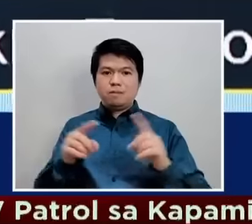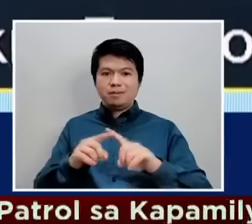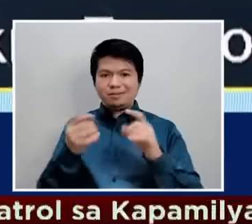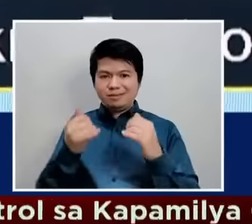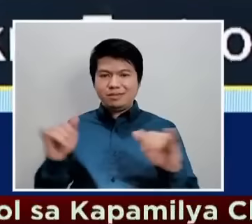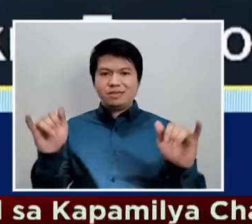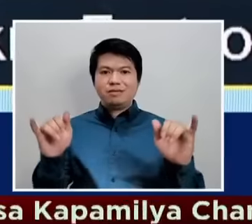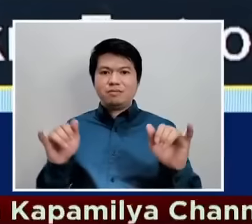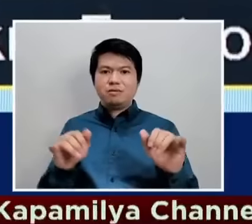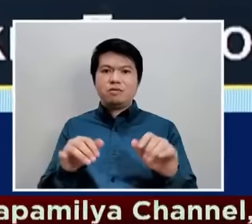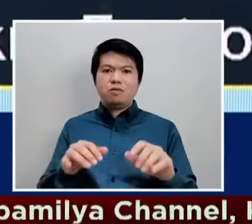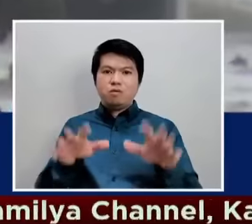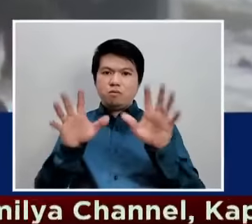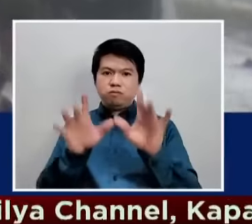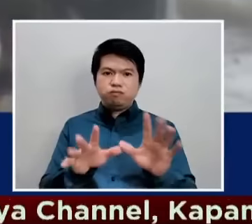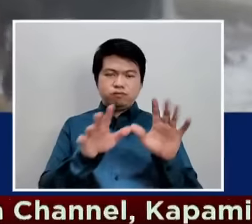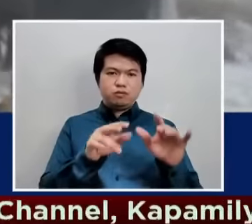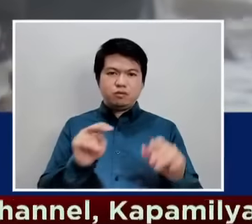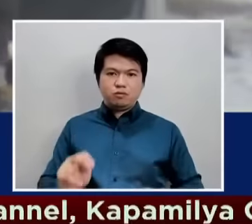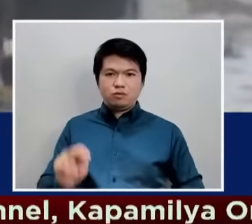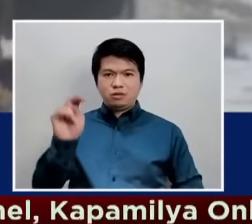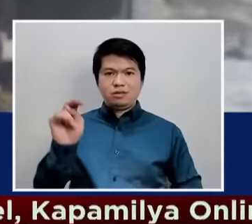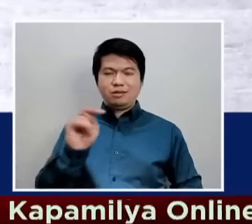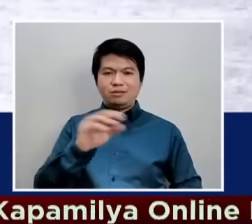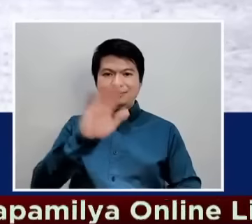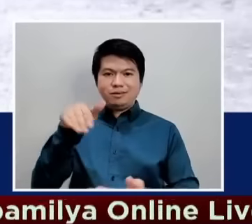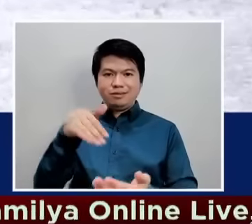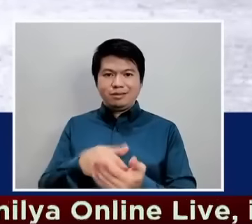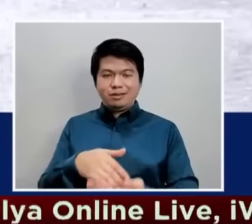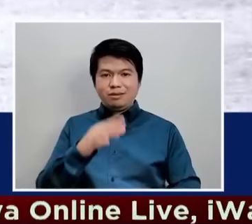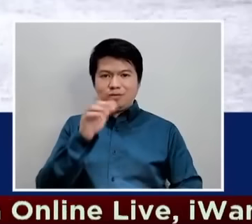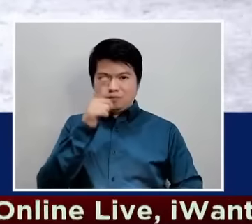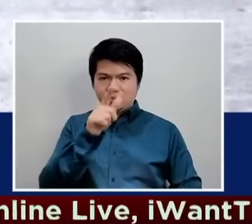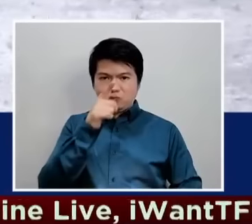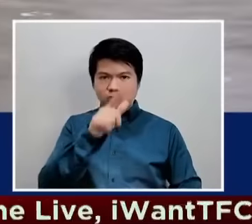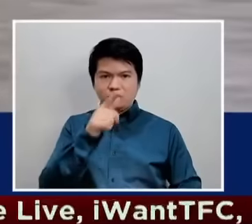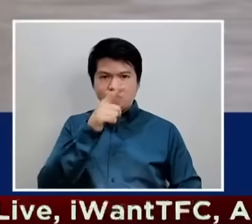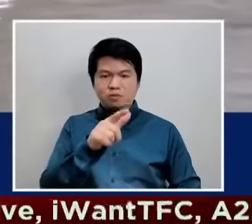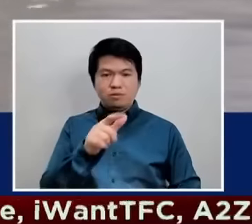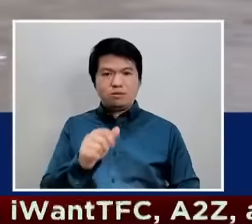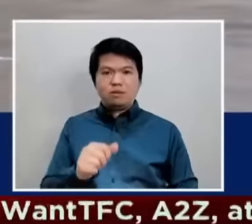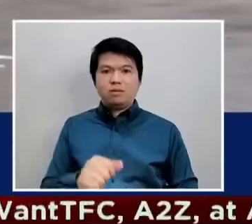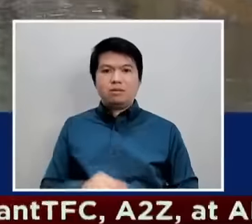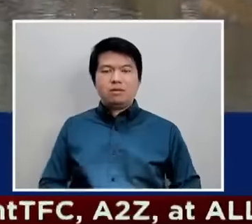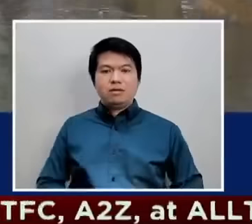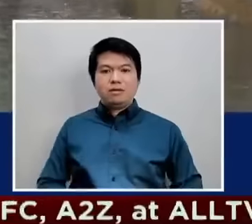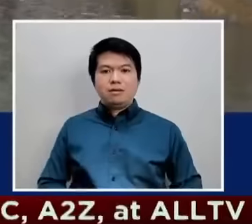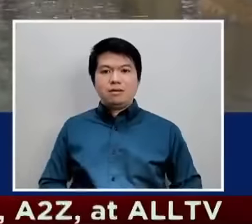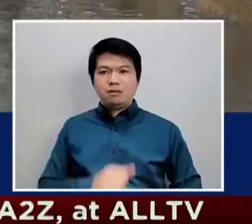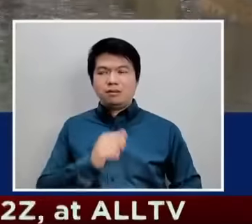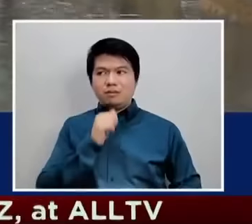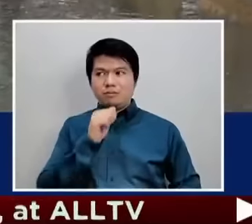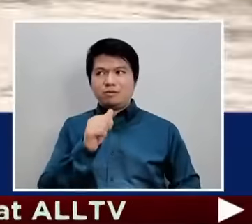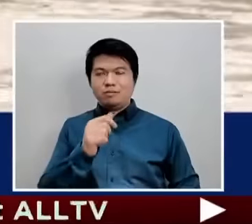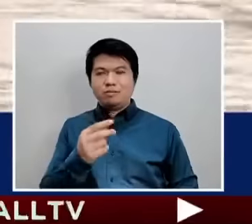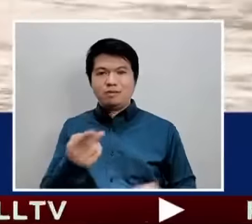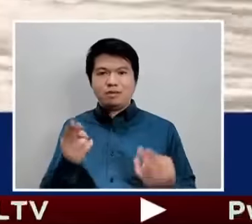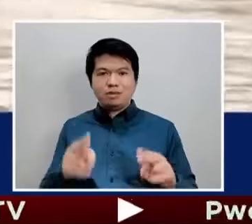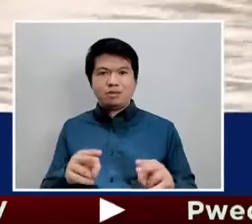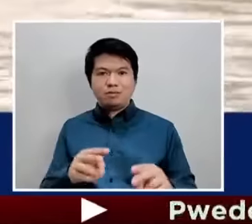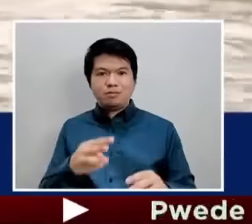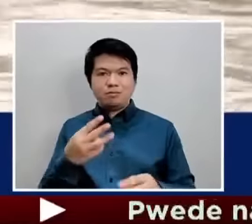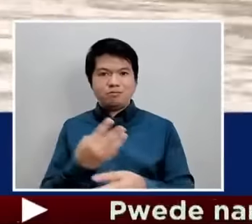sa Northern at Central Luzon. Hindi nakikita ng ahensya na magdudulot ito ng malalang pagbaha gaya ng ginawa ng bagyong Karina